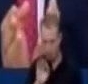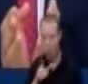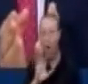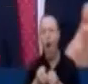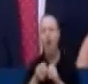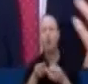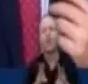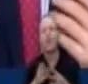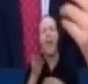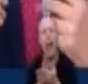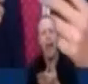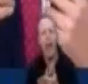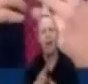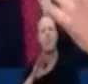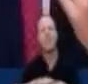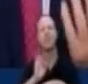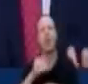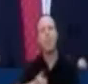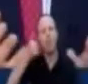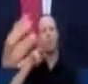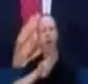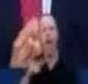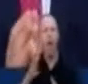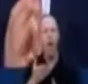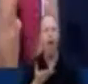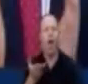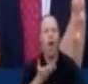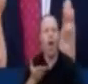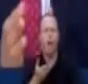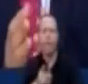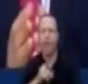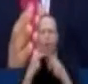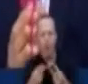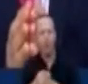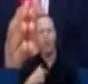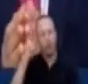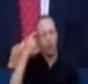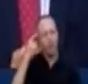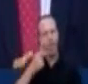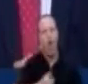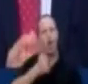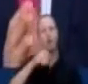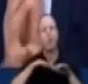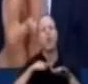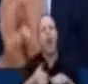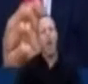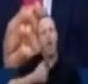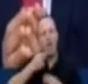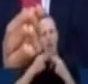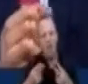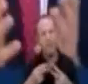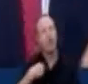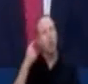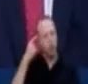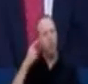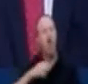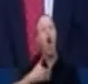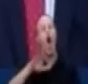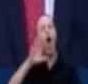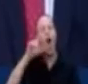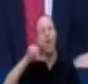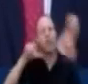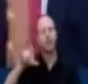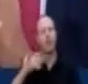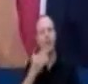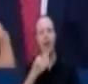של המנהיגים הוא רק לספוג ולספוג ולספוג ולא להגיב. אז ראש הממשלה הגיב, אני חושב שרוב אזרחי ישראל סמכו מהתגובה הזו, ולפי מה אני שופט,